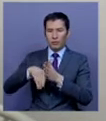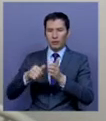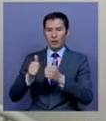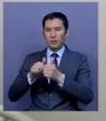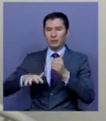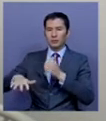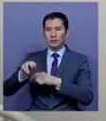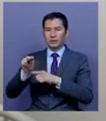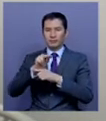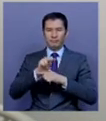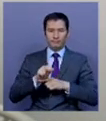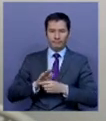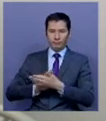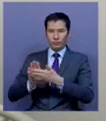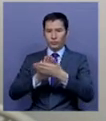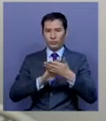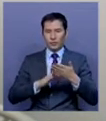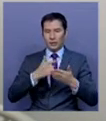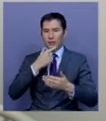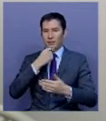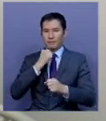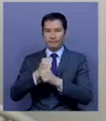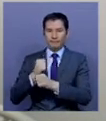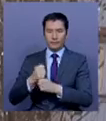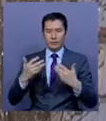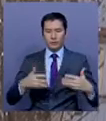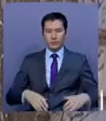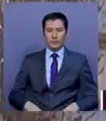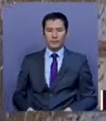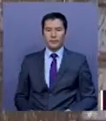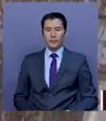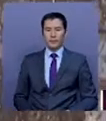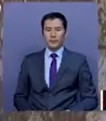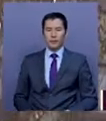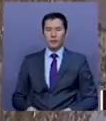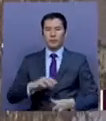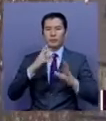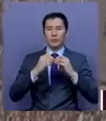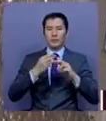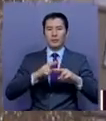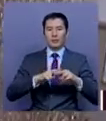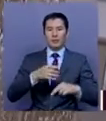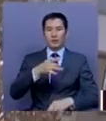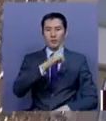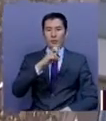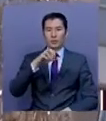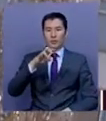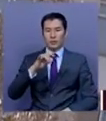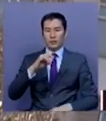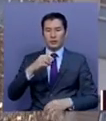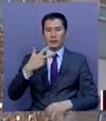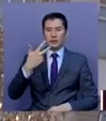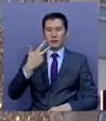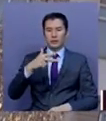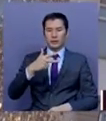бәрін жаңағы ағымдағы жұмыстармен жұмыстарын атқарып бердік. Жалпы зерделі ықшамауданында 30